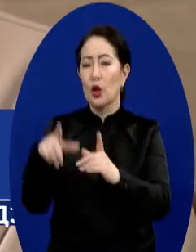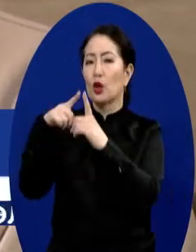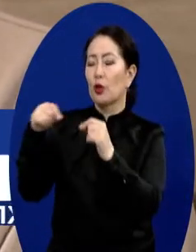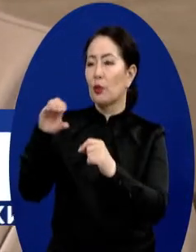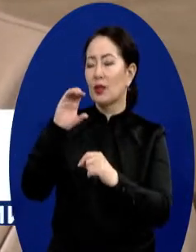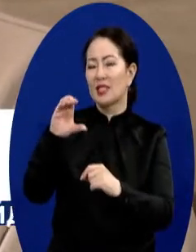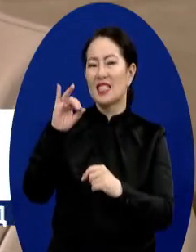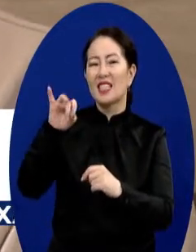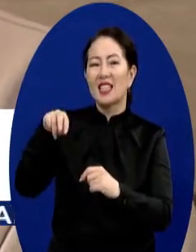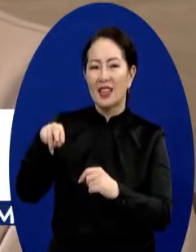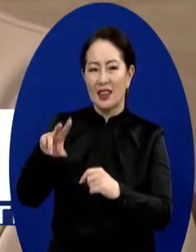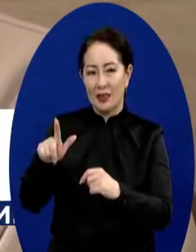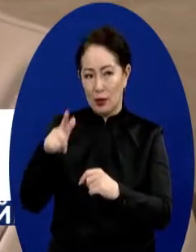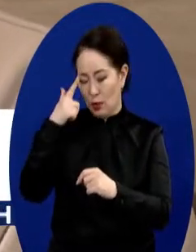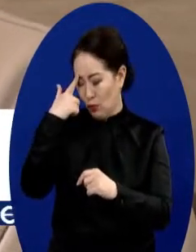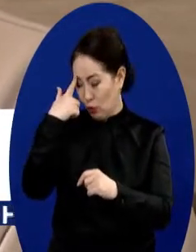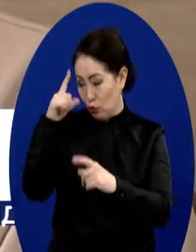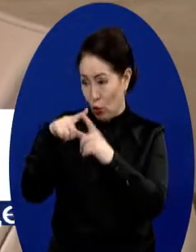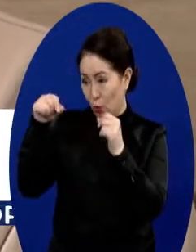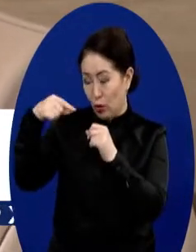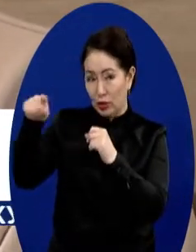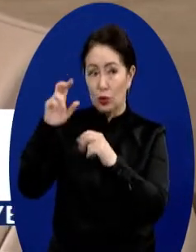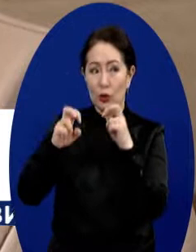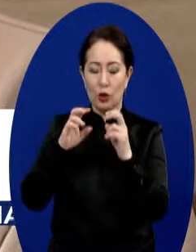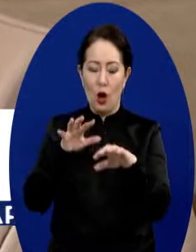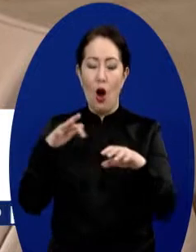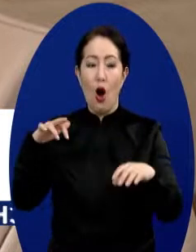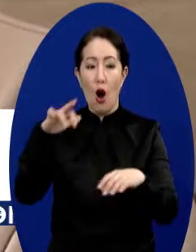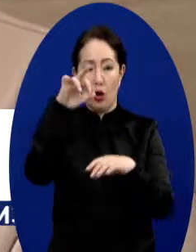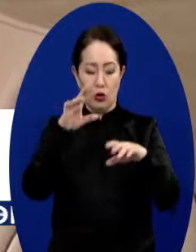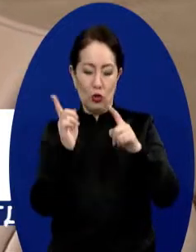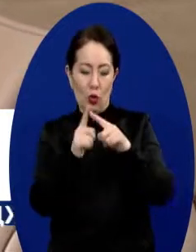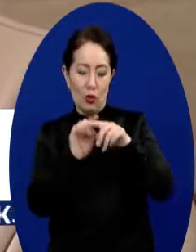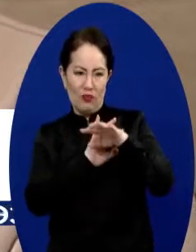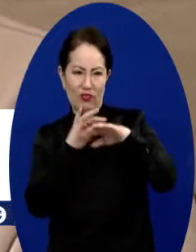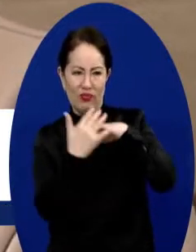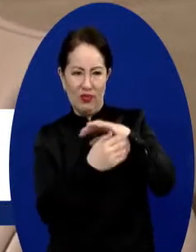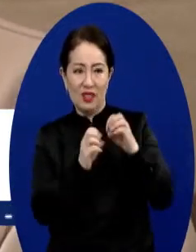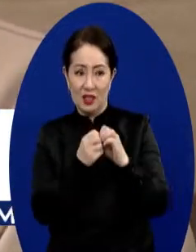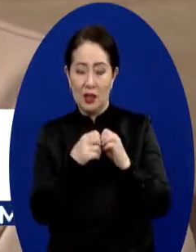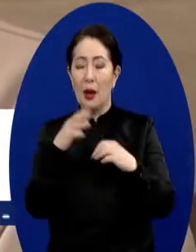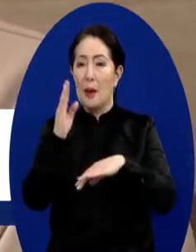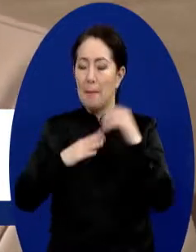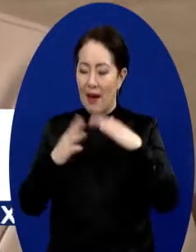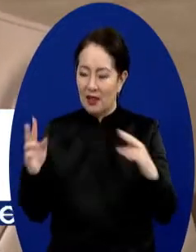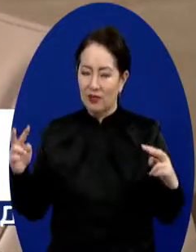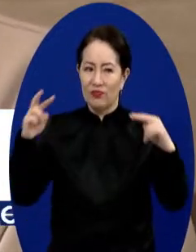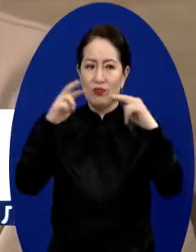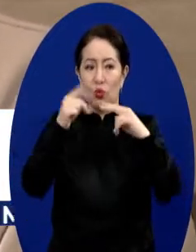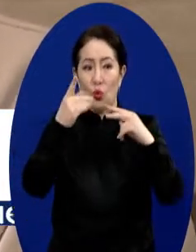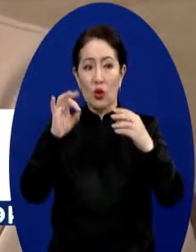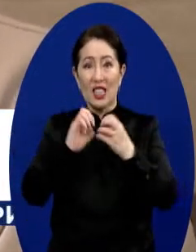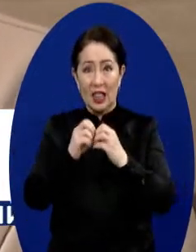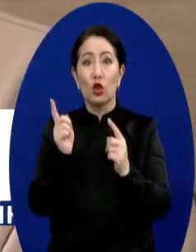Японы номер 1 үйлдвэрлэгч байна. Онгоцны гадна талын төмөр байна. Барилгуудын гүүрний гвчлэн